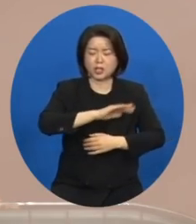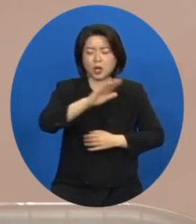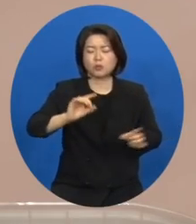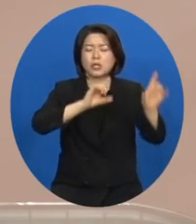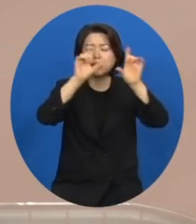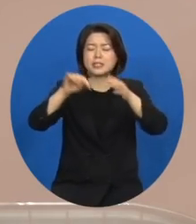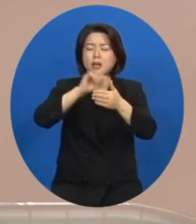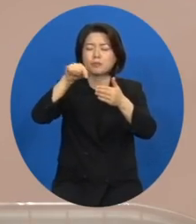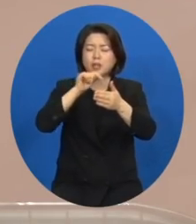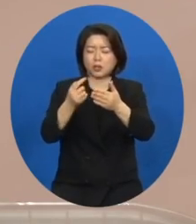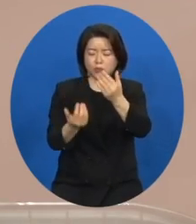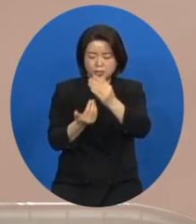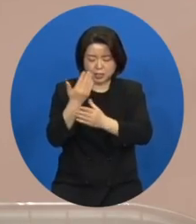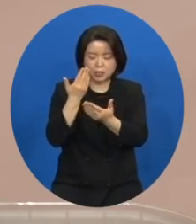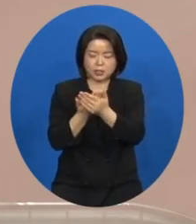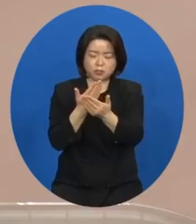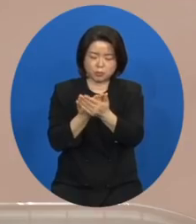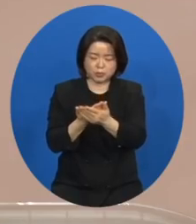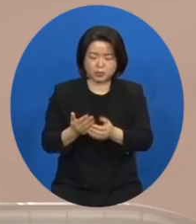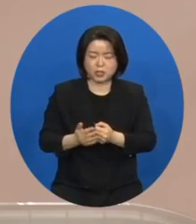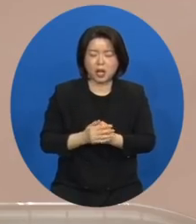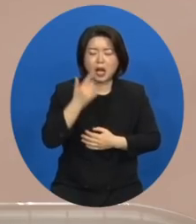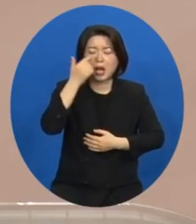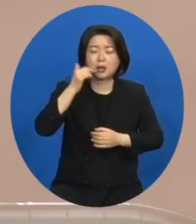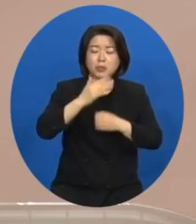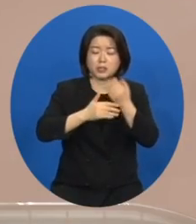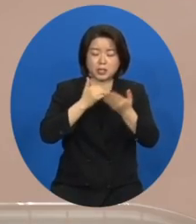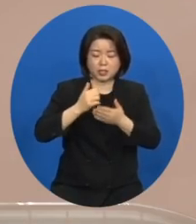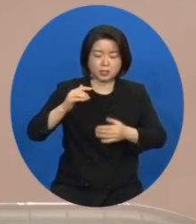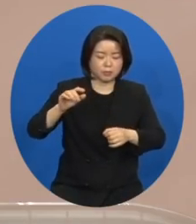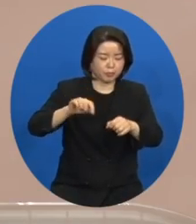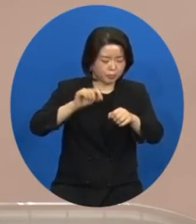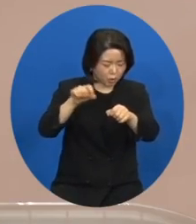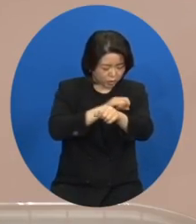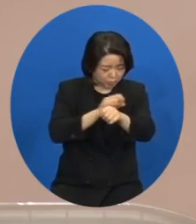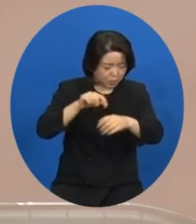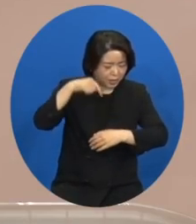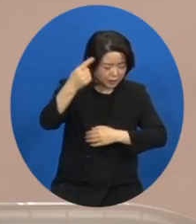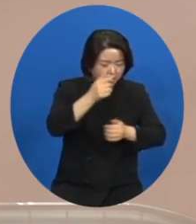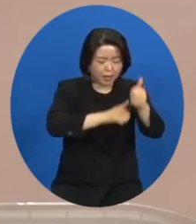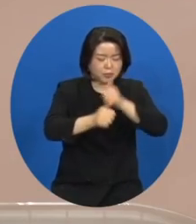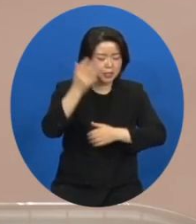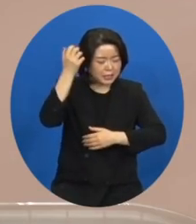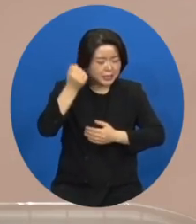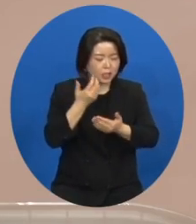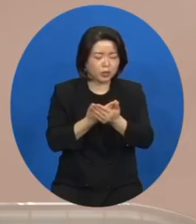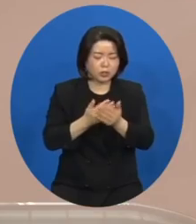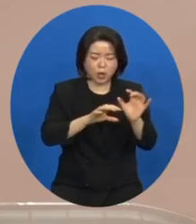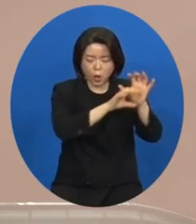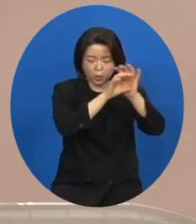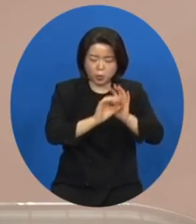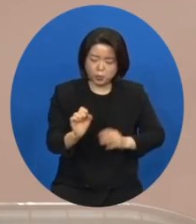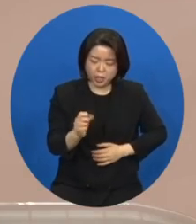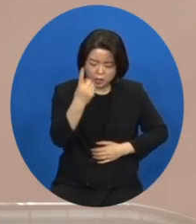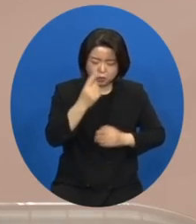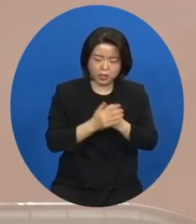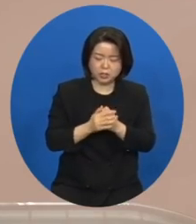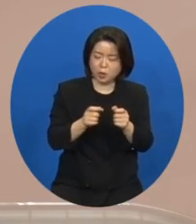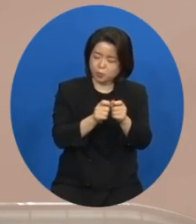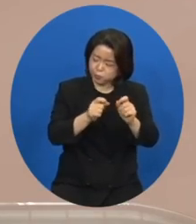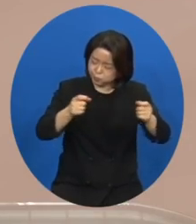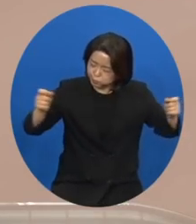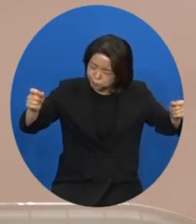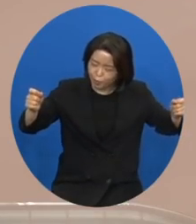있게 하여 주시옵소서 아바 전환이 특별히 다음 세대를 기억하여 주시고 그러나 팬 대머리 나여서 정말 장시간